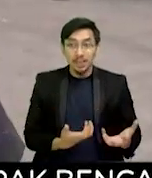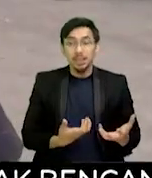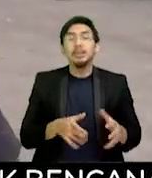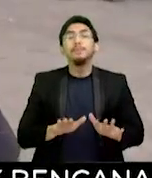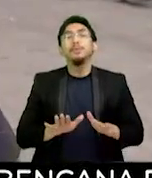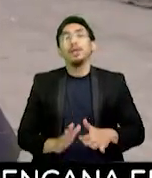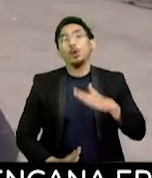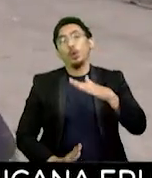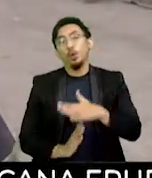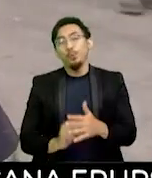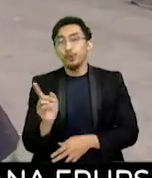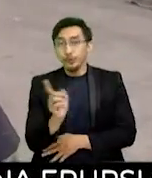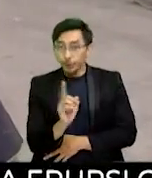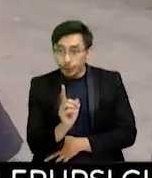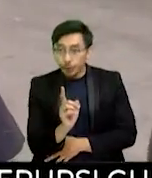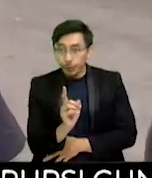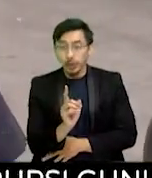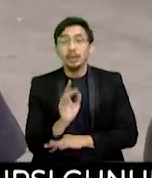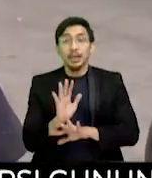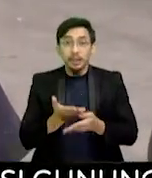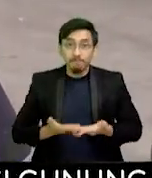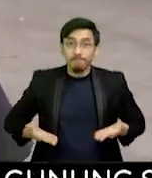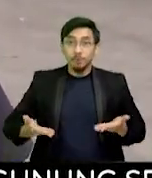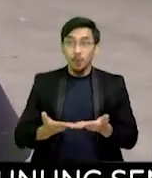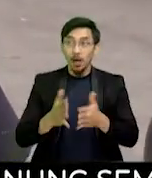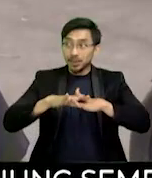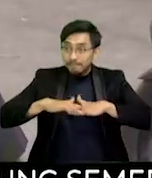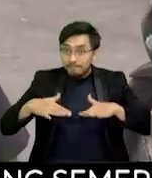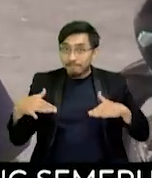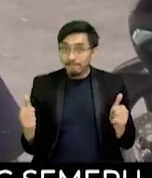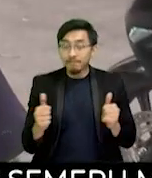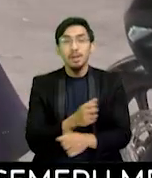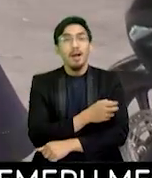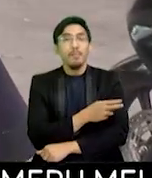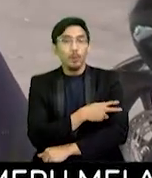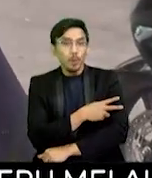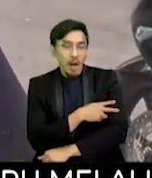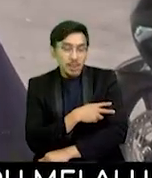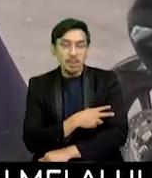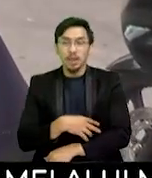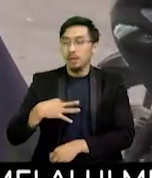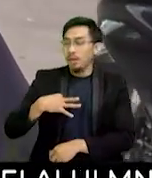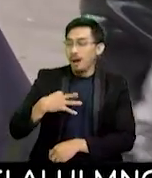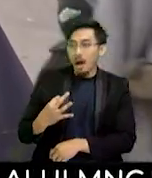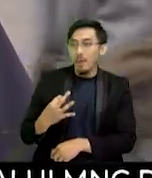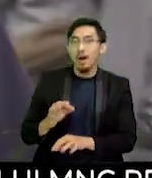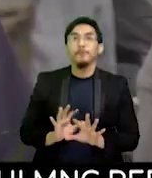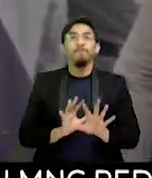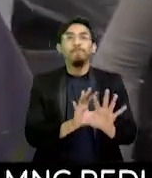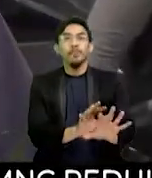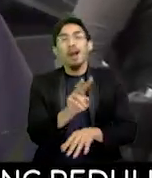jika kondisi sudah memungkinkan dan sudah cukup aman, petugas gabungan beserta relawan akan kembali melakukan evakuasi mencari korban lebih lanjut